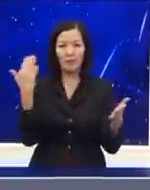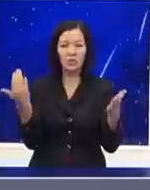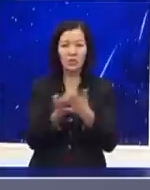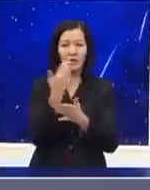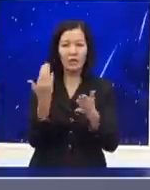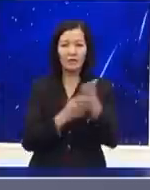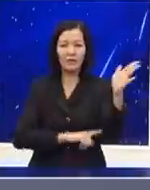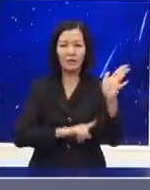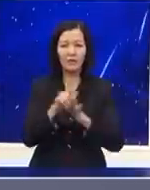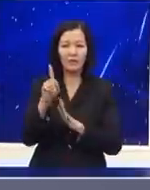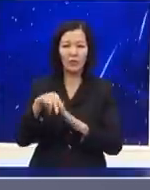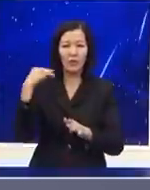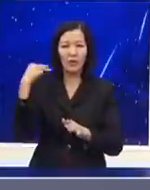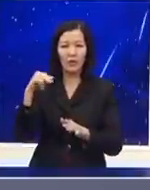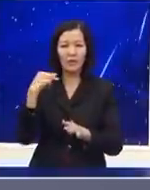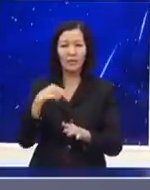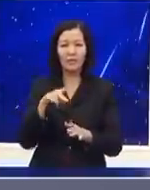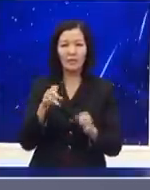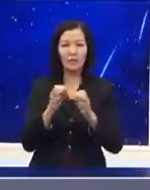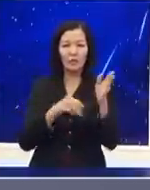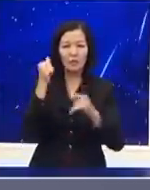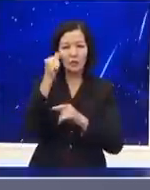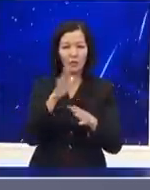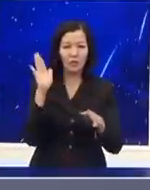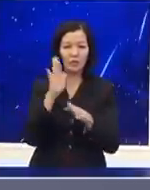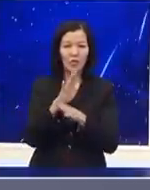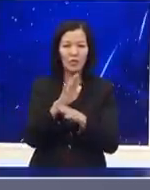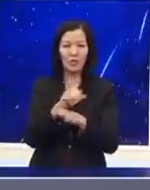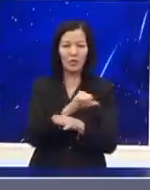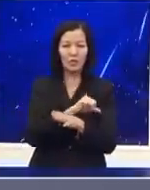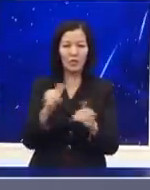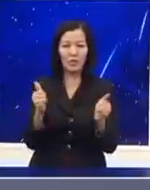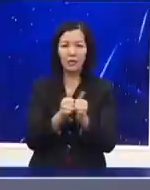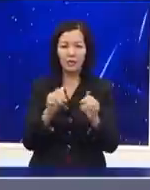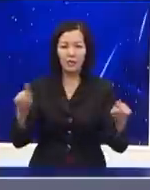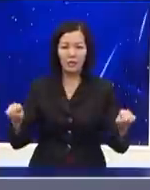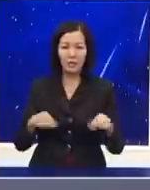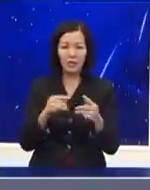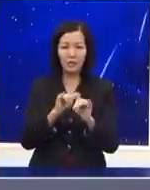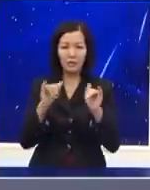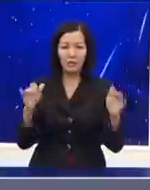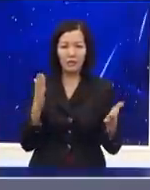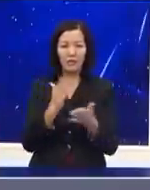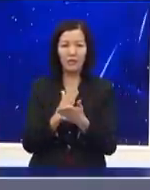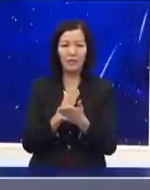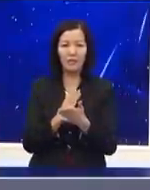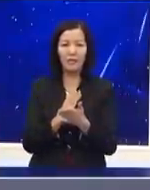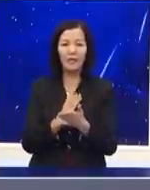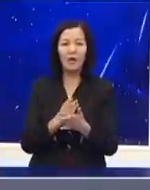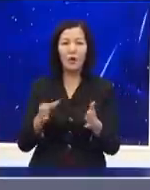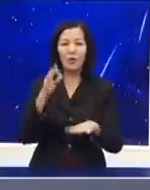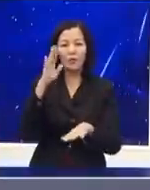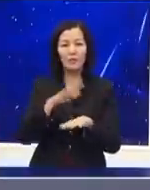бастауы елбасының 2018 жылы жарлығының жемісі. Шекара шебі нығайып, жанданып, жаңарып жатыр. Аудан халқының кезекті қуанышын облыс